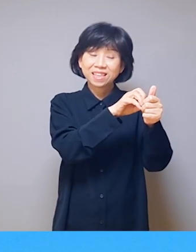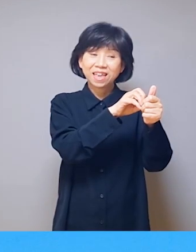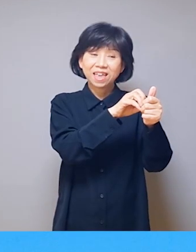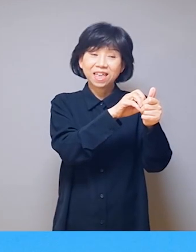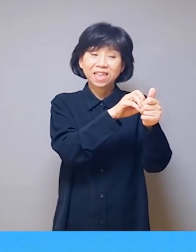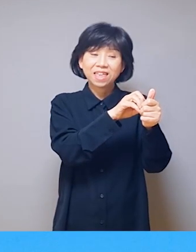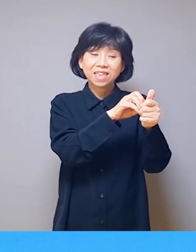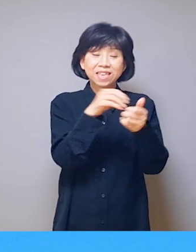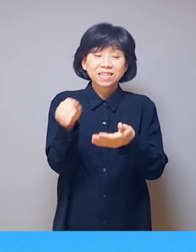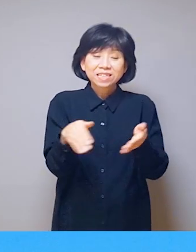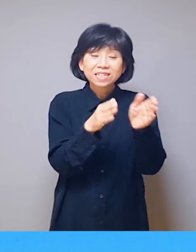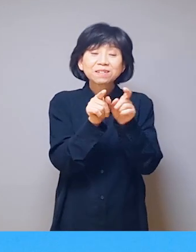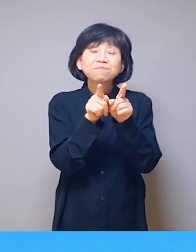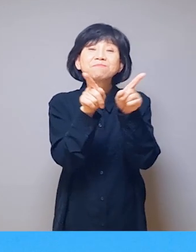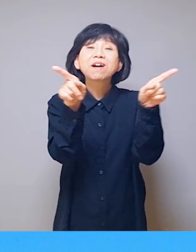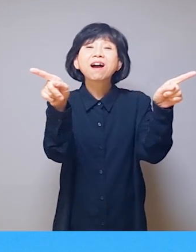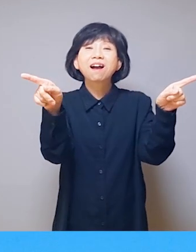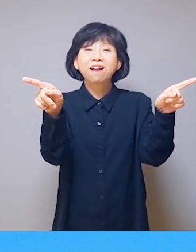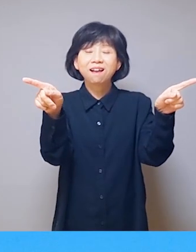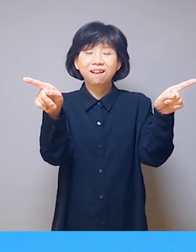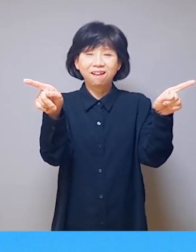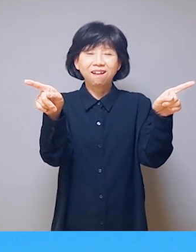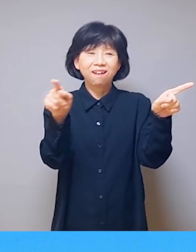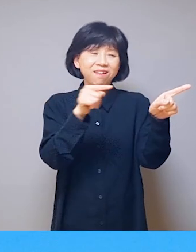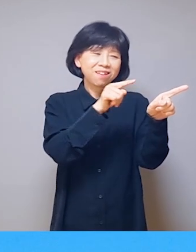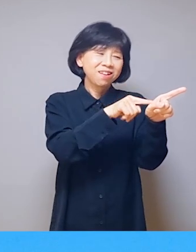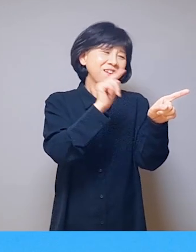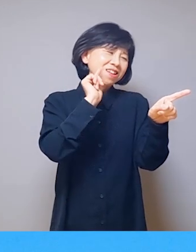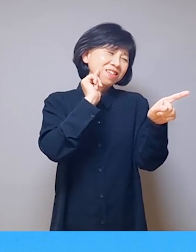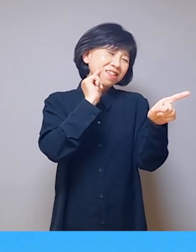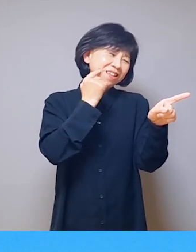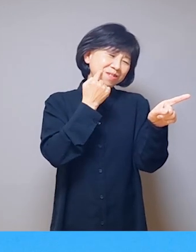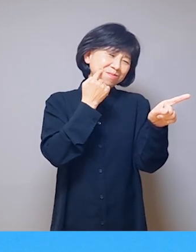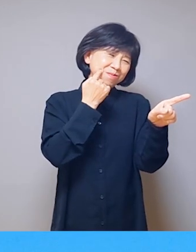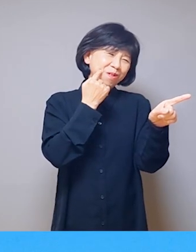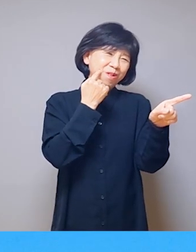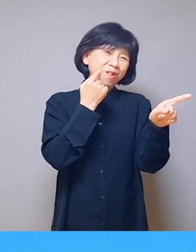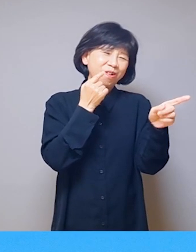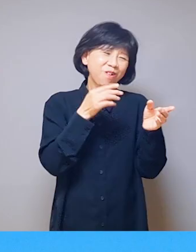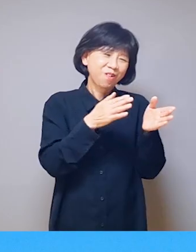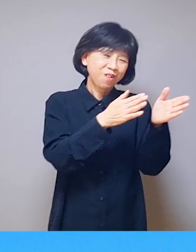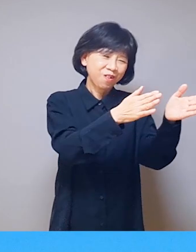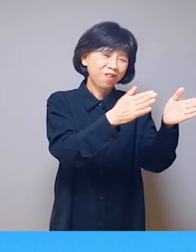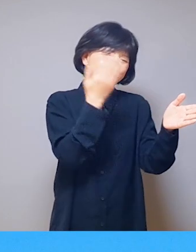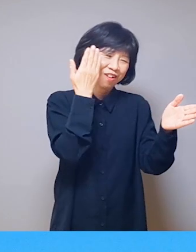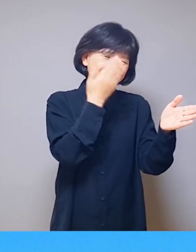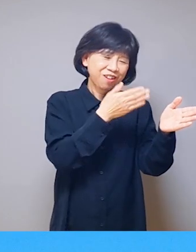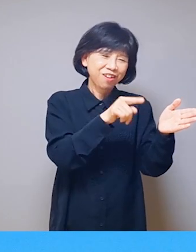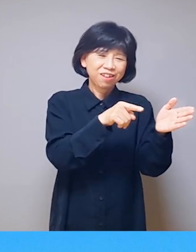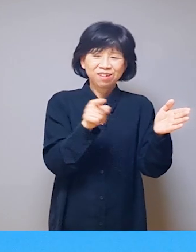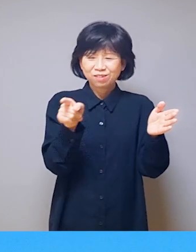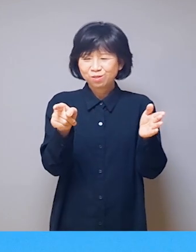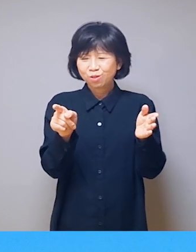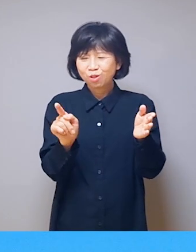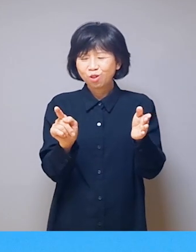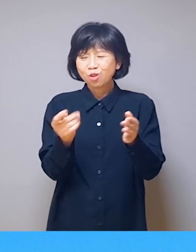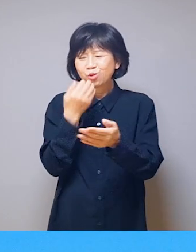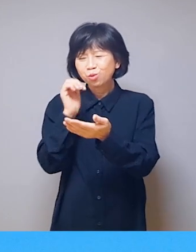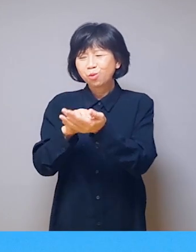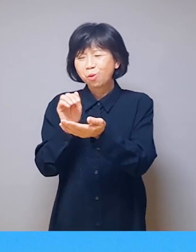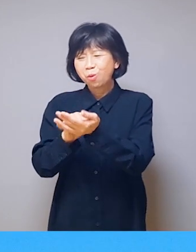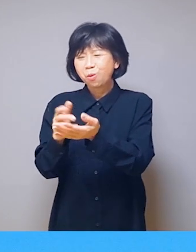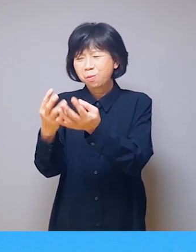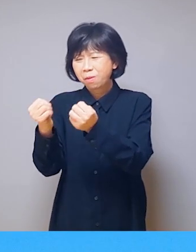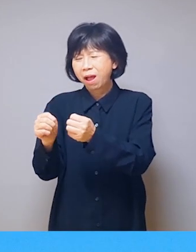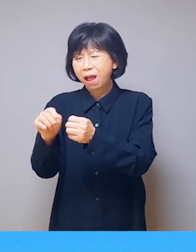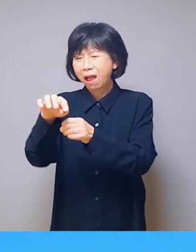길이 나온 거예요. 한 길은요, 너무 이쁜 길, 포장이 잘 된 길. 한 길은 시작서부터 돌뿌리가